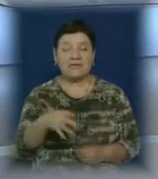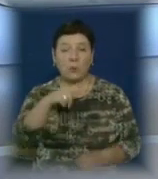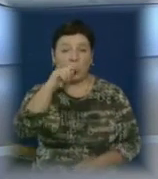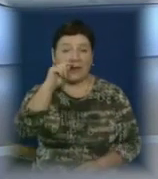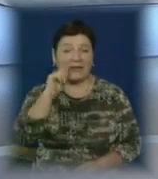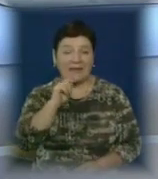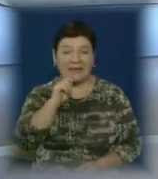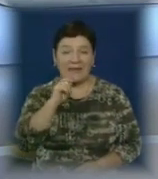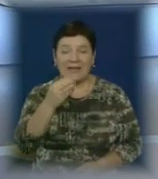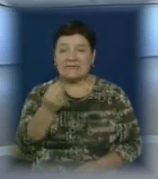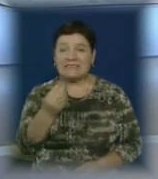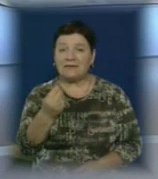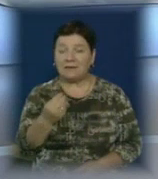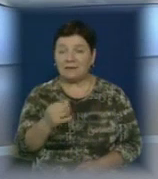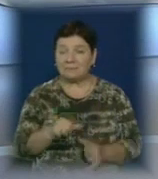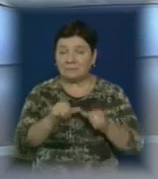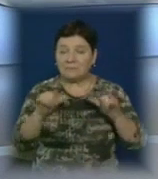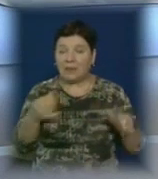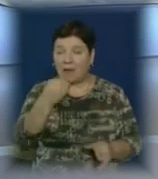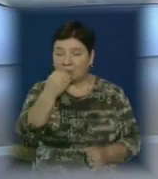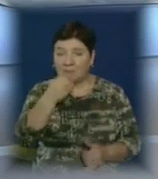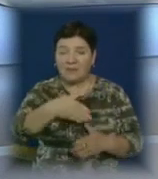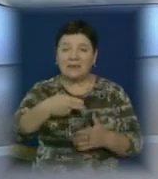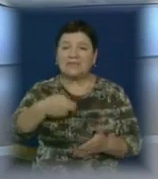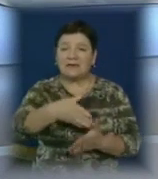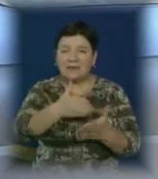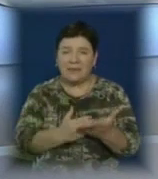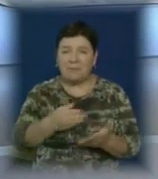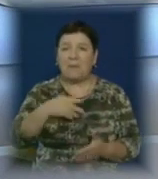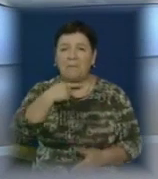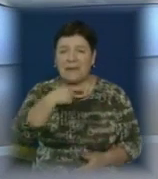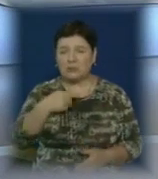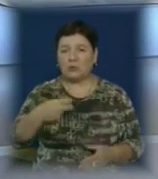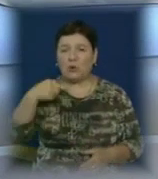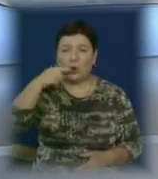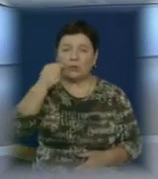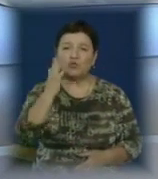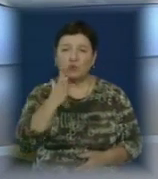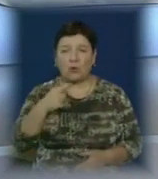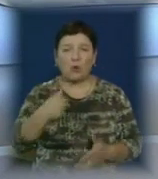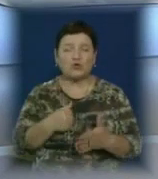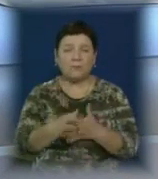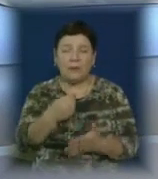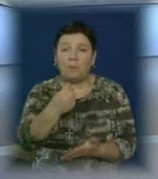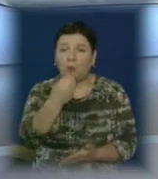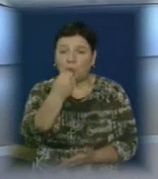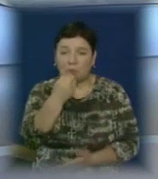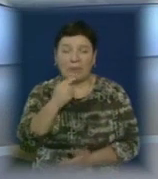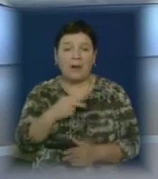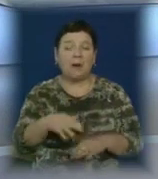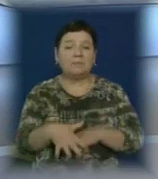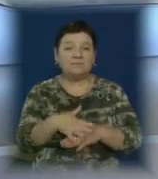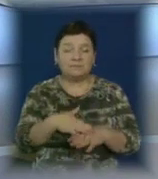поступово зростають ціни на харчі. Дорожчають хліб, макарони, сир, м'ясо, молоко, цукор. та інші основні продукти. Продавці на